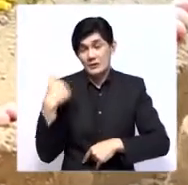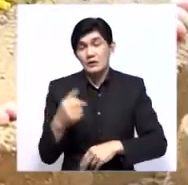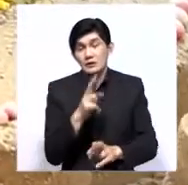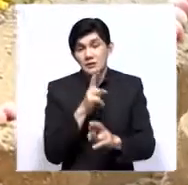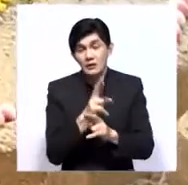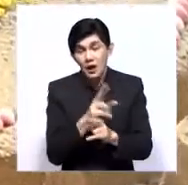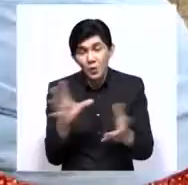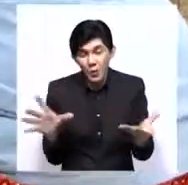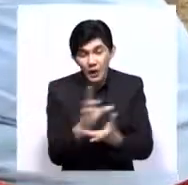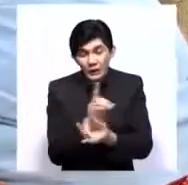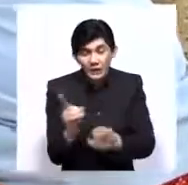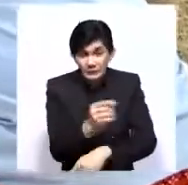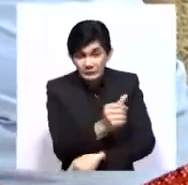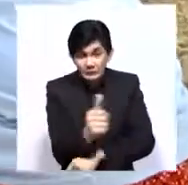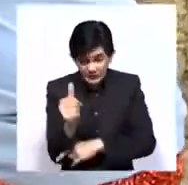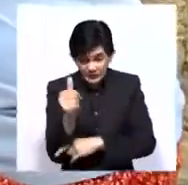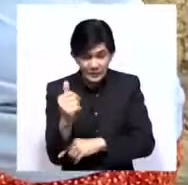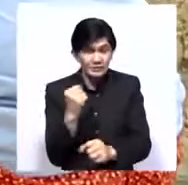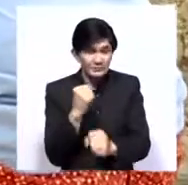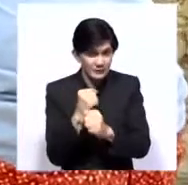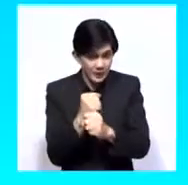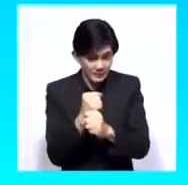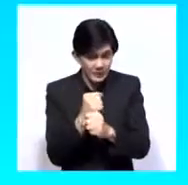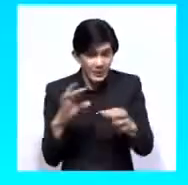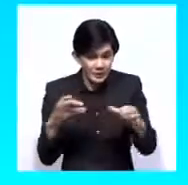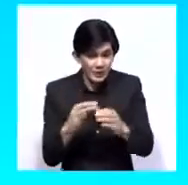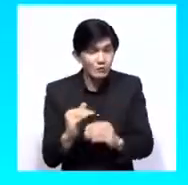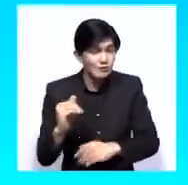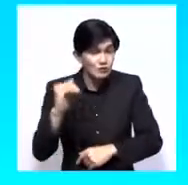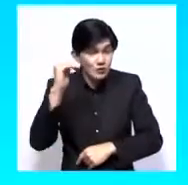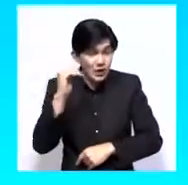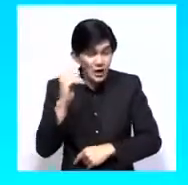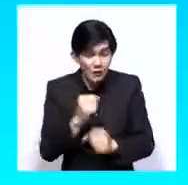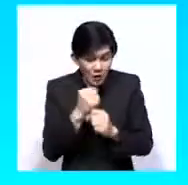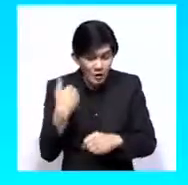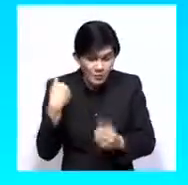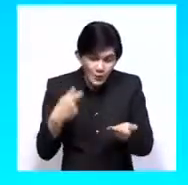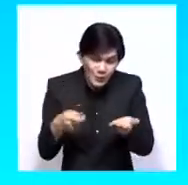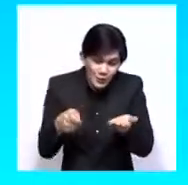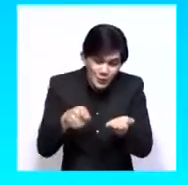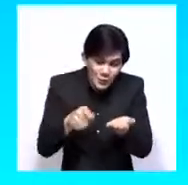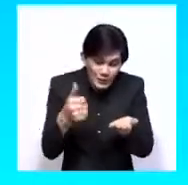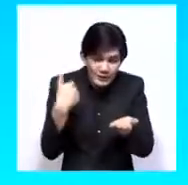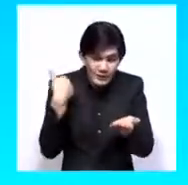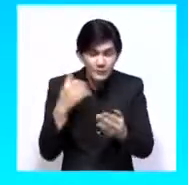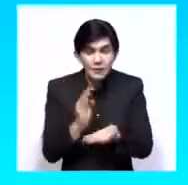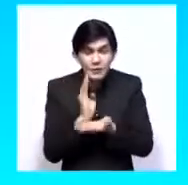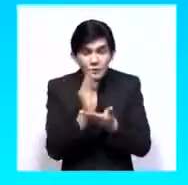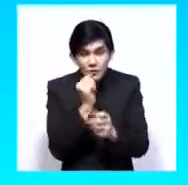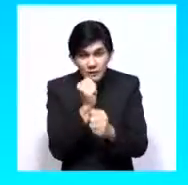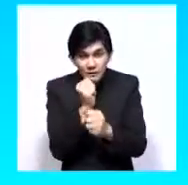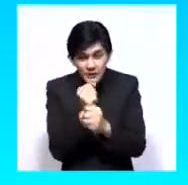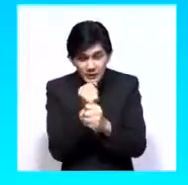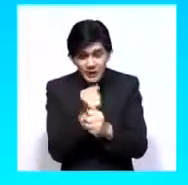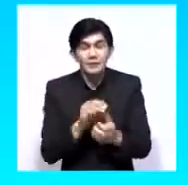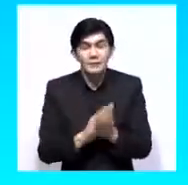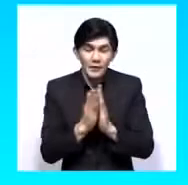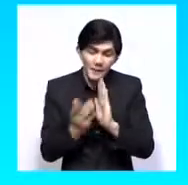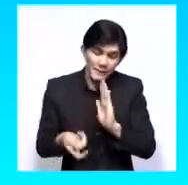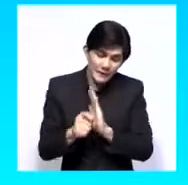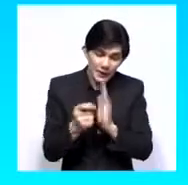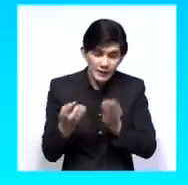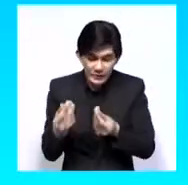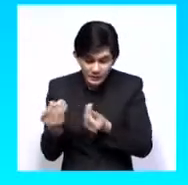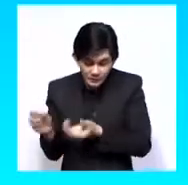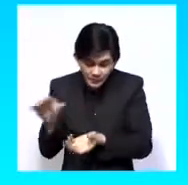รักษ์และสืบสานขนบธรรมเนียมอันดีงามทั้งการรดน้ำดำหัวขอพรผู้ใหญ่นะคะทำบุญสร้างกุศลตักบาตรขน